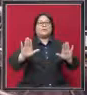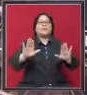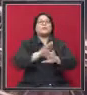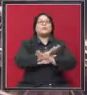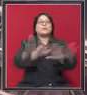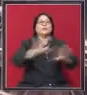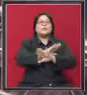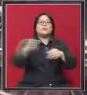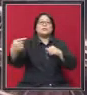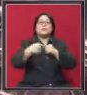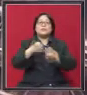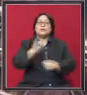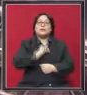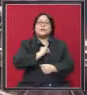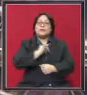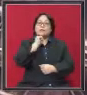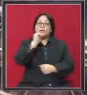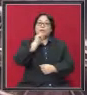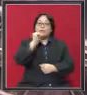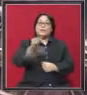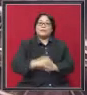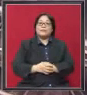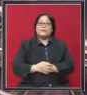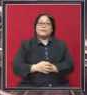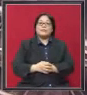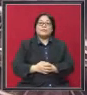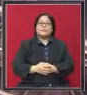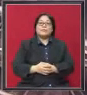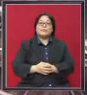Tolong jangan tuduh saya yang bukan-bukan.